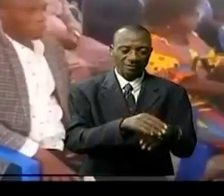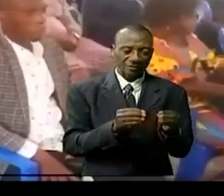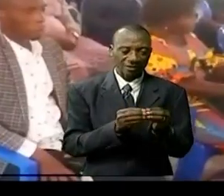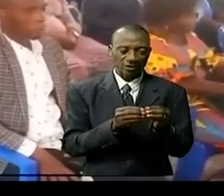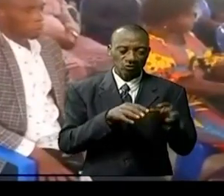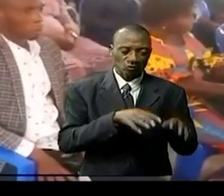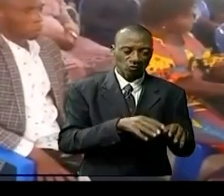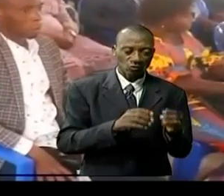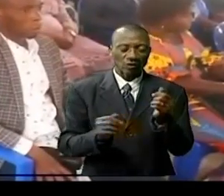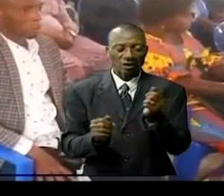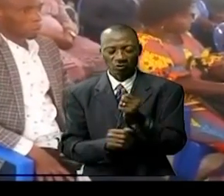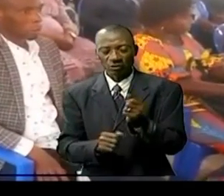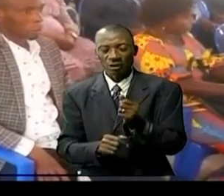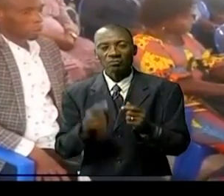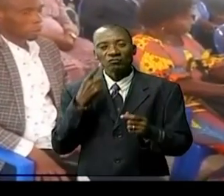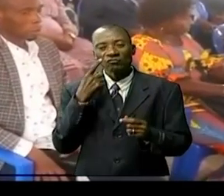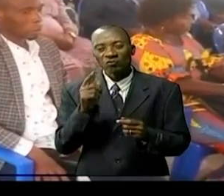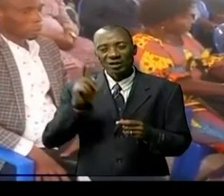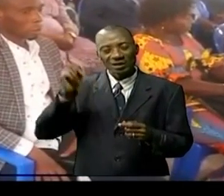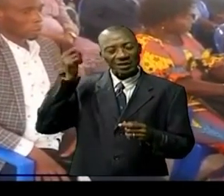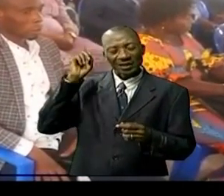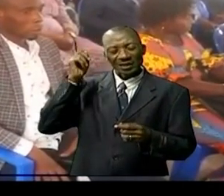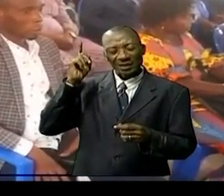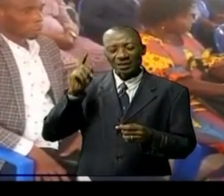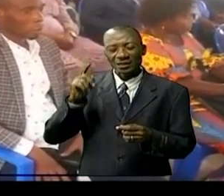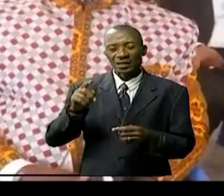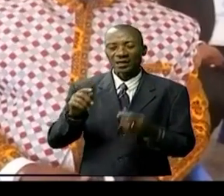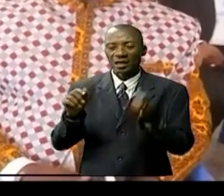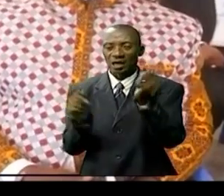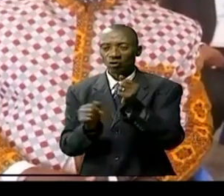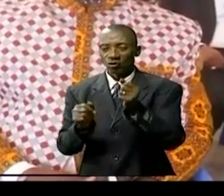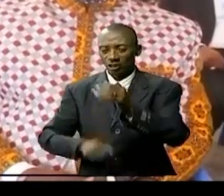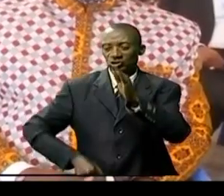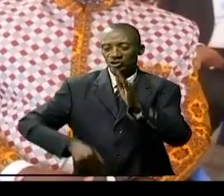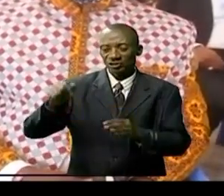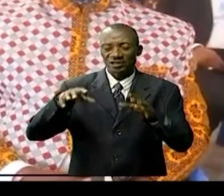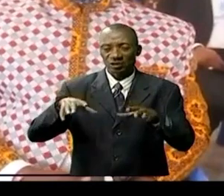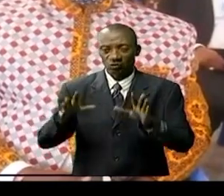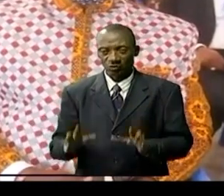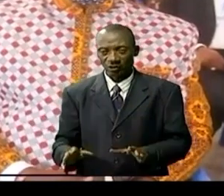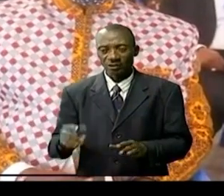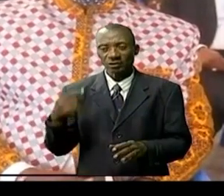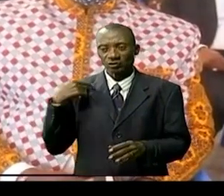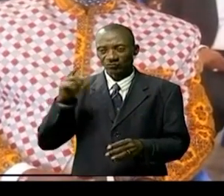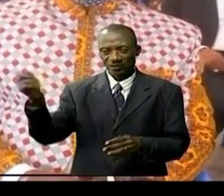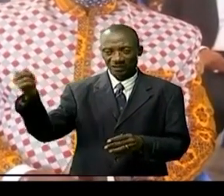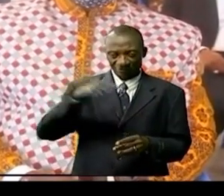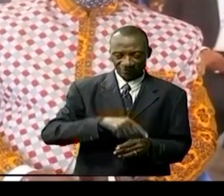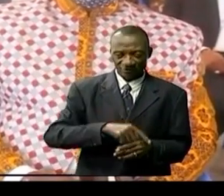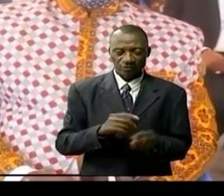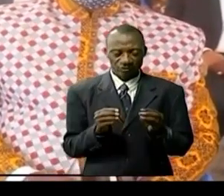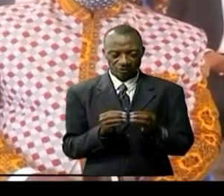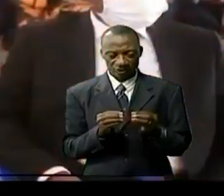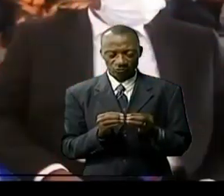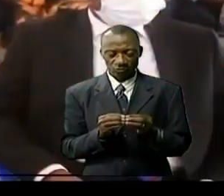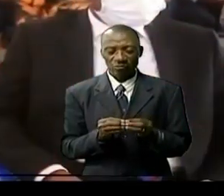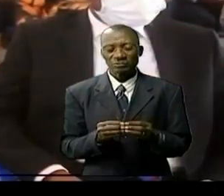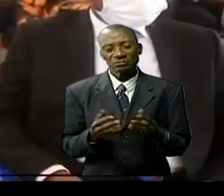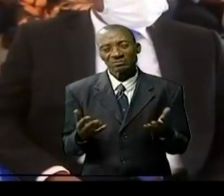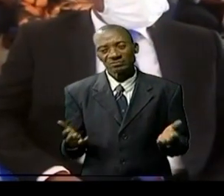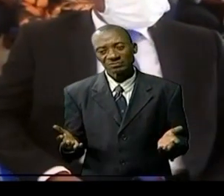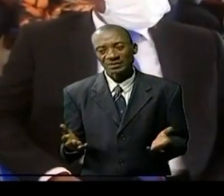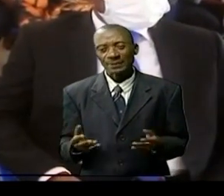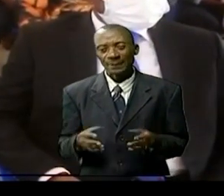brutale des congolais par les autorités angolaises avait été décrié avec force si ses compatriotes congolais sont jugé persona non